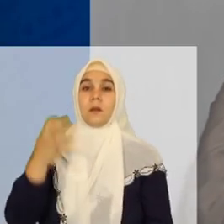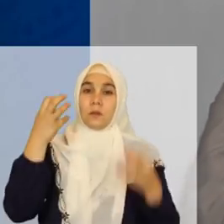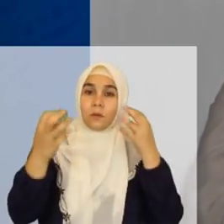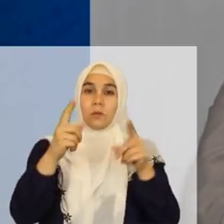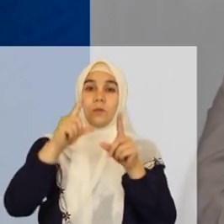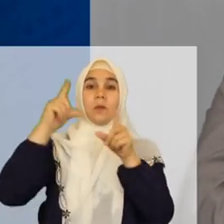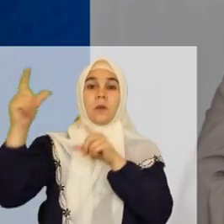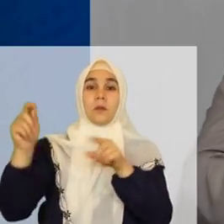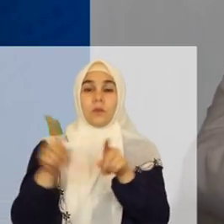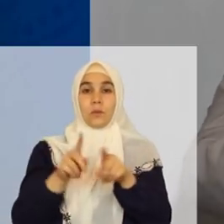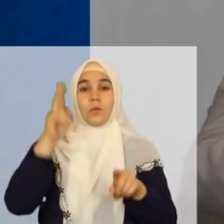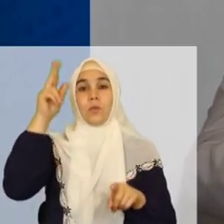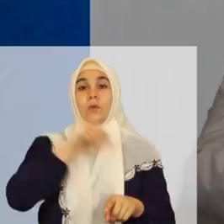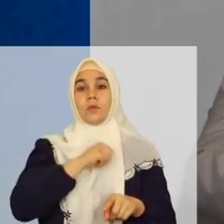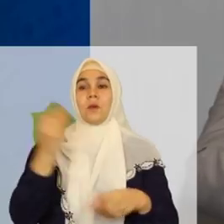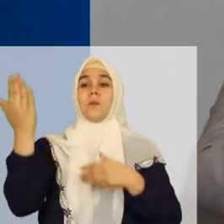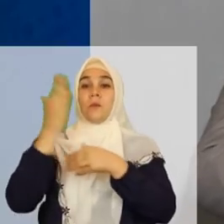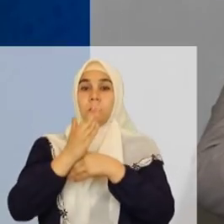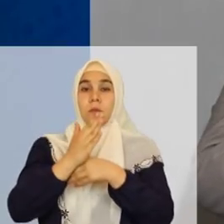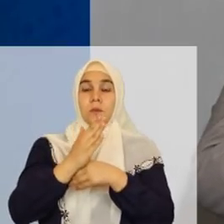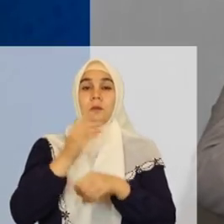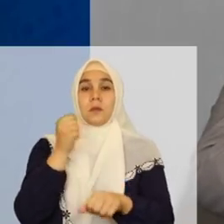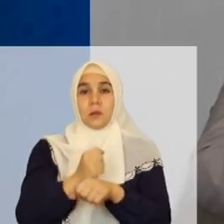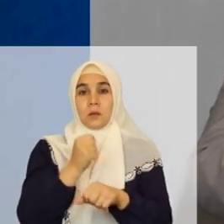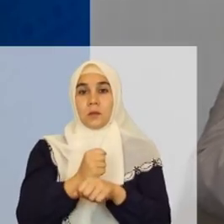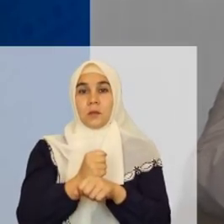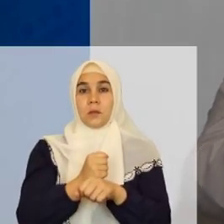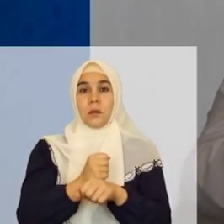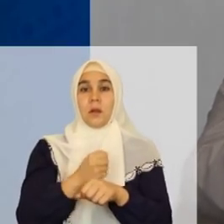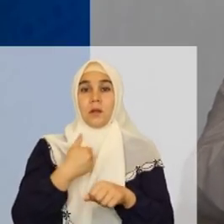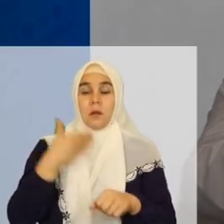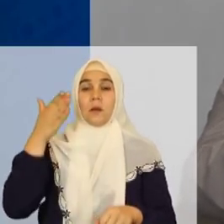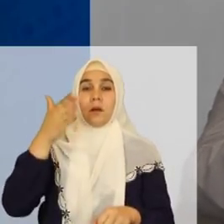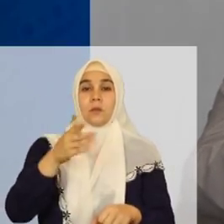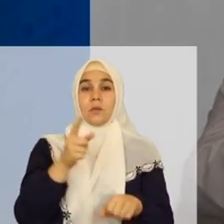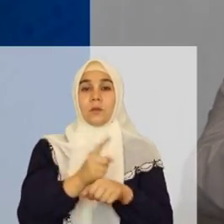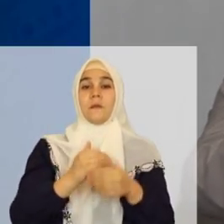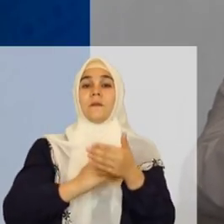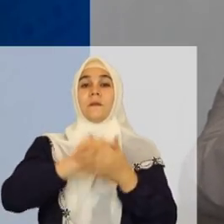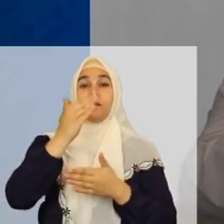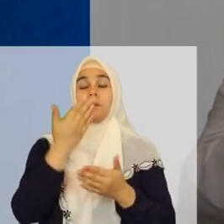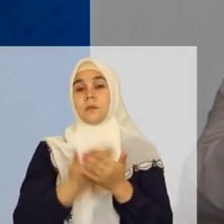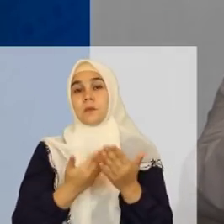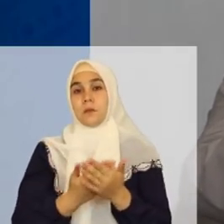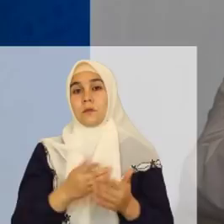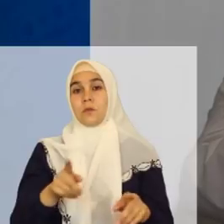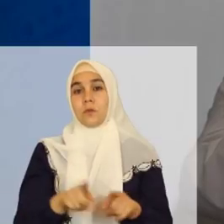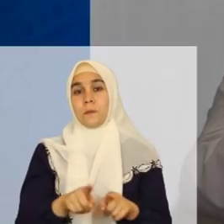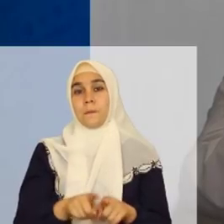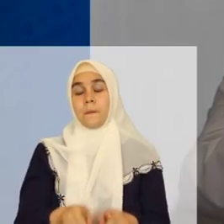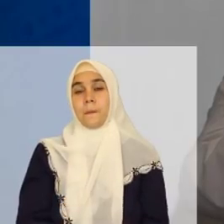Toshatgani borganda Allohning buyrug'iga so'zsiz, chunu charosiz bo'yishnishni eng yuksak misoli shu.